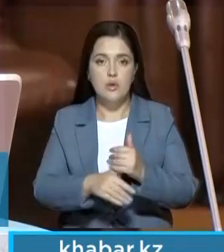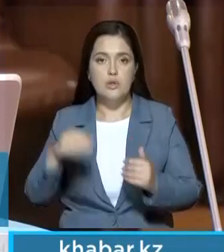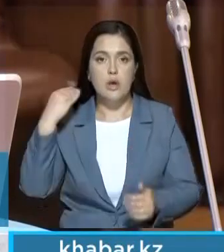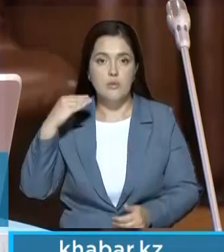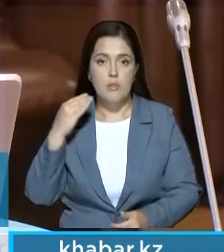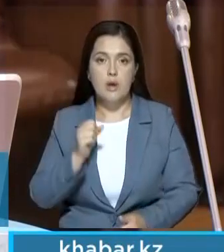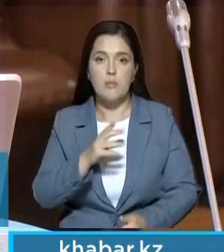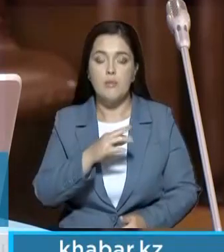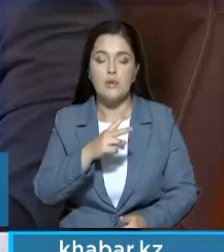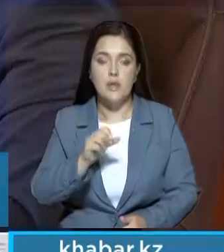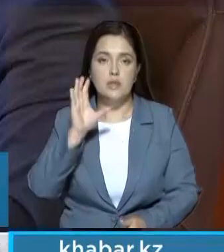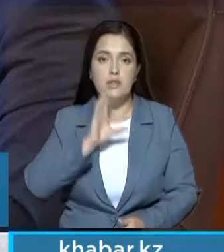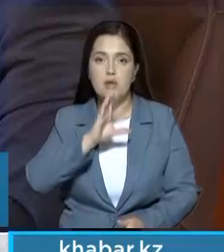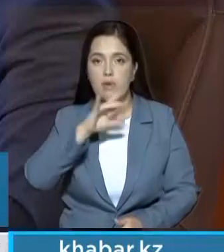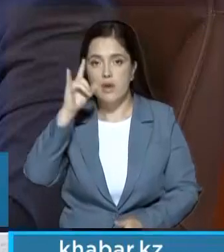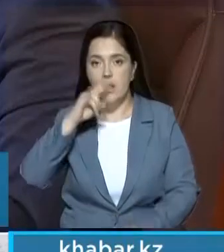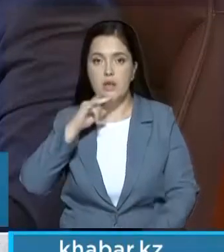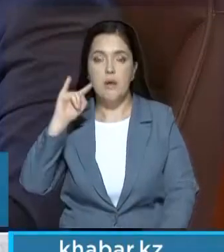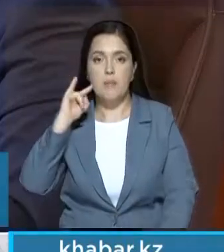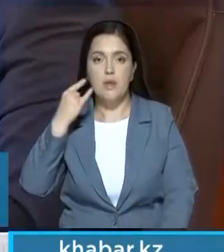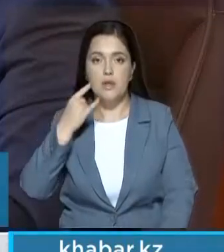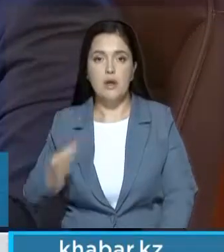Акмолинской северо-казахстанской Павлодарской областях